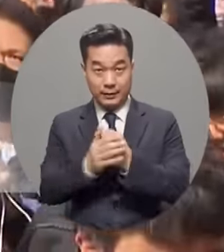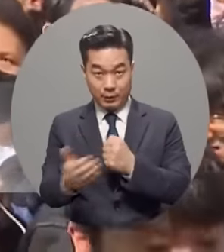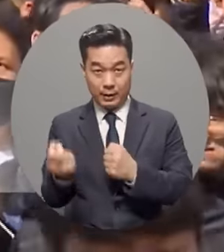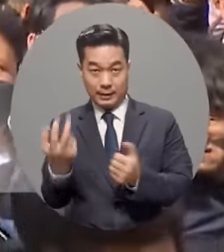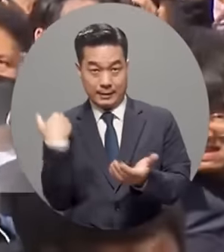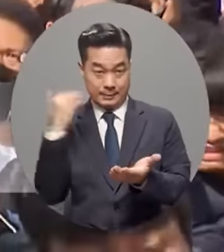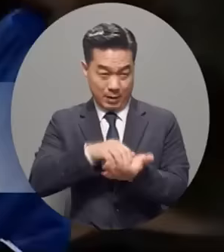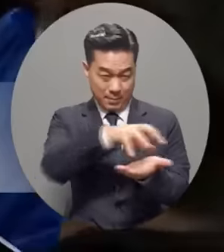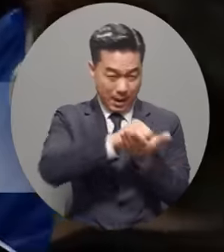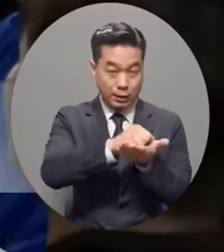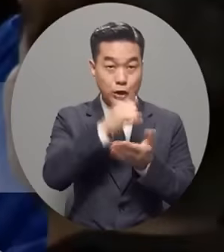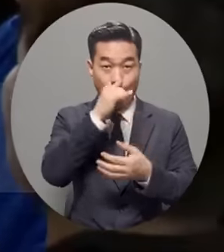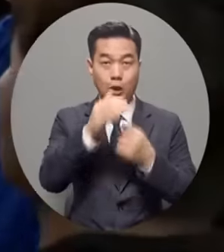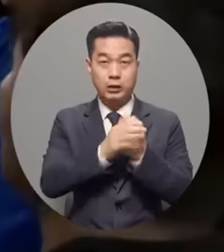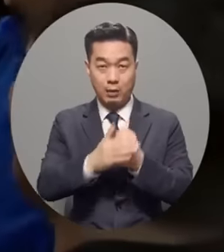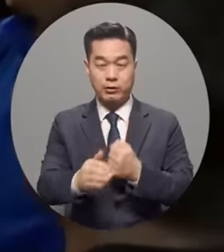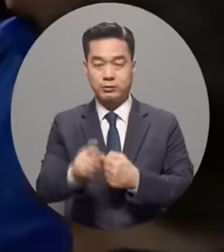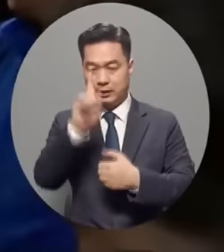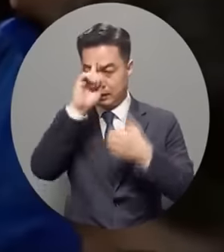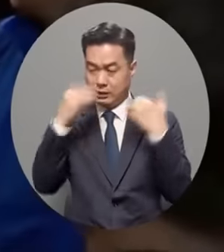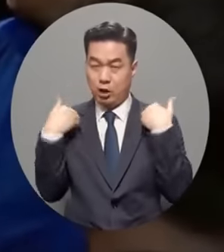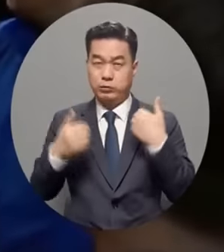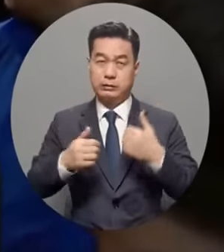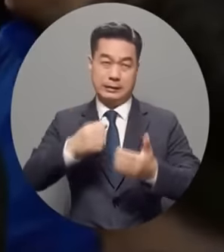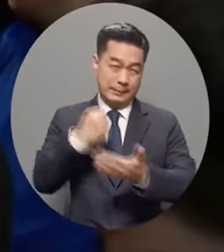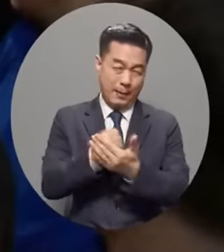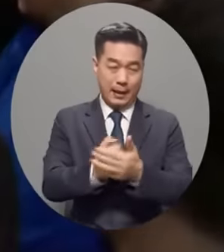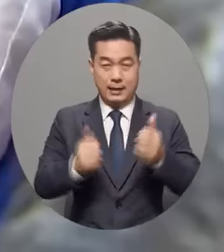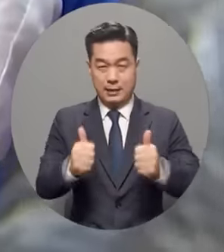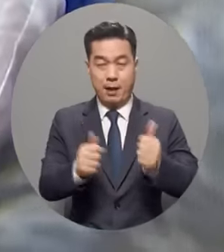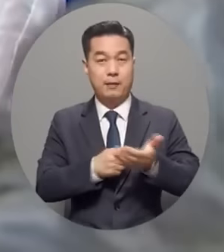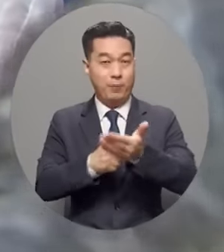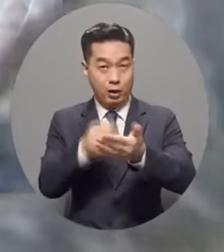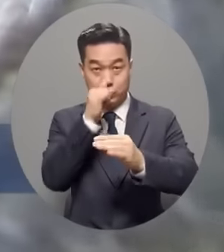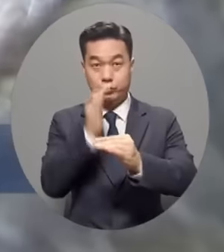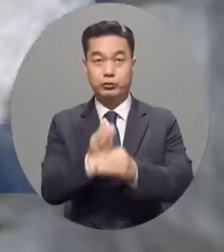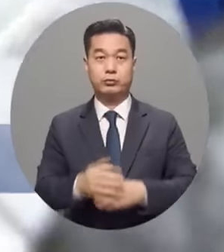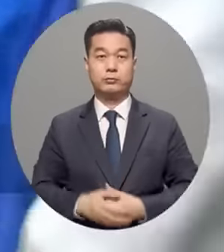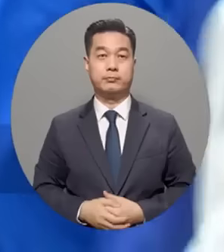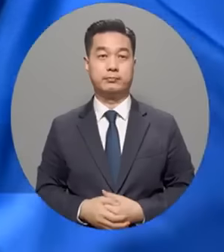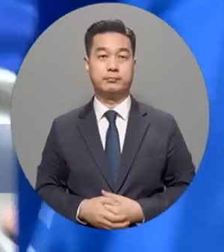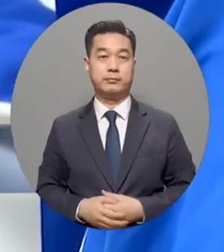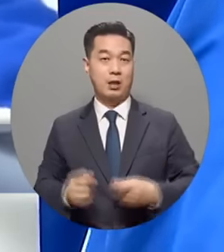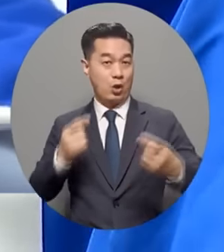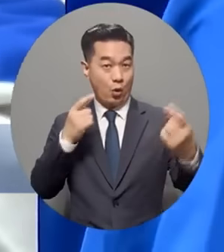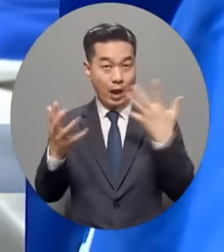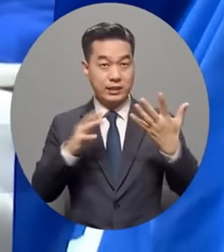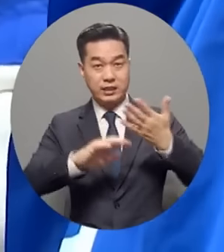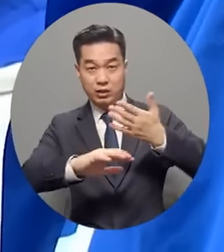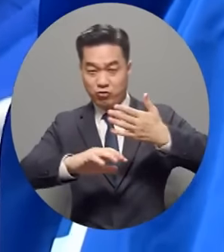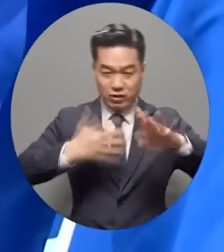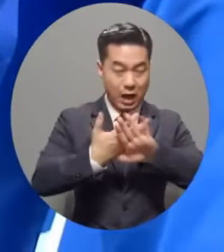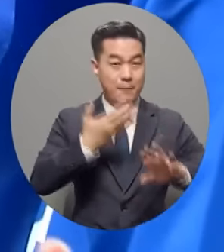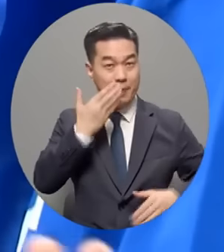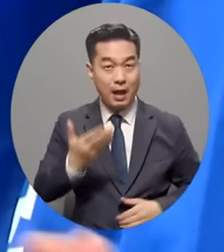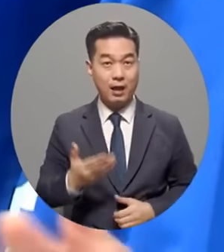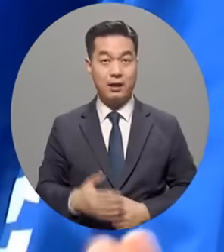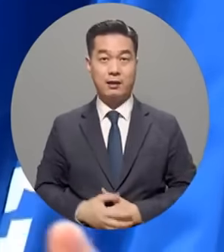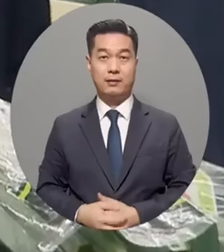노리는 만큼 정권 심판론을 키우는 데 주력하고 있습니다. 확실히 기미 질 것 같습니다.